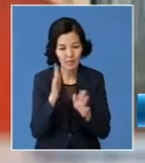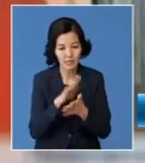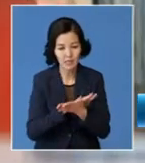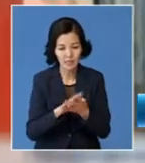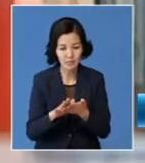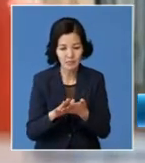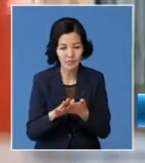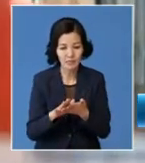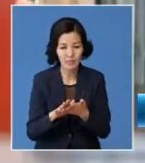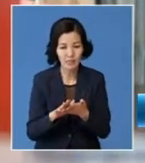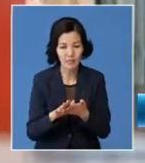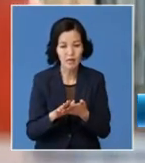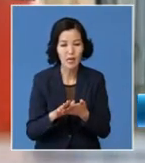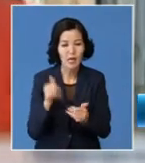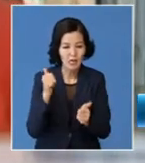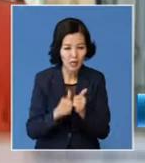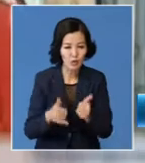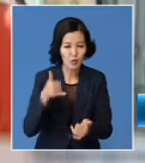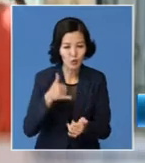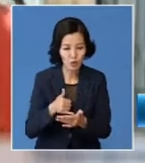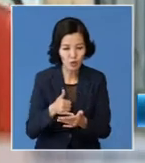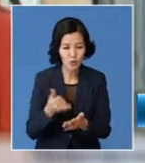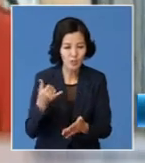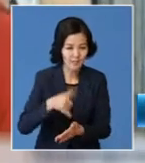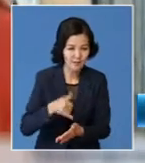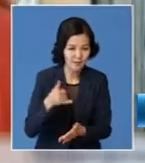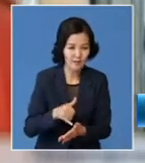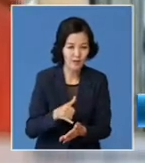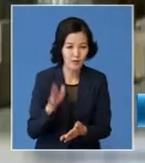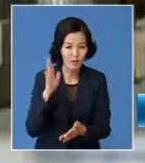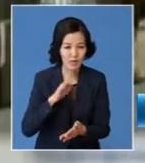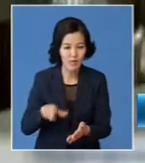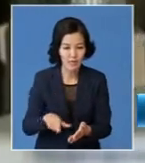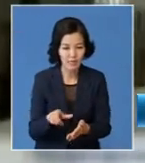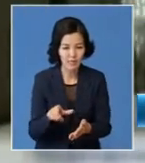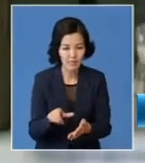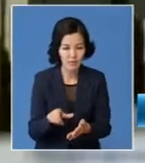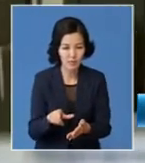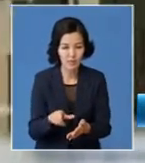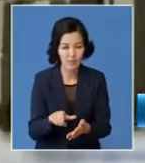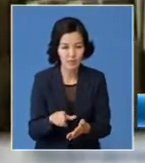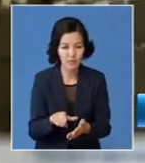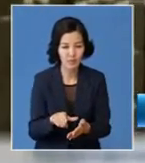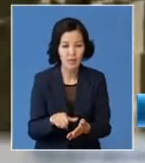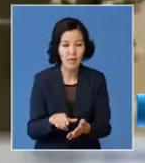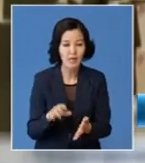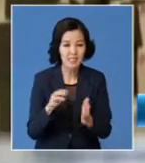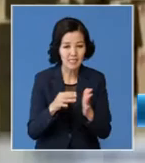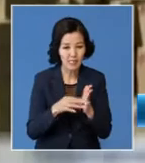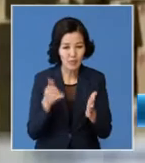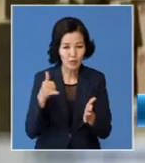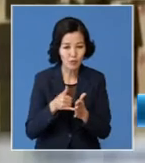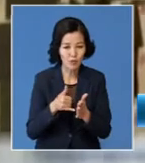чистым способом. Откупоривают каждую емкость, сливают содержимое в канализацию, а стеклянные бутылки утилизируют. Вместе с